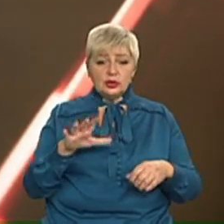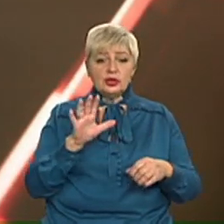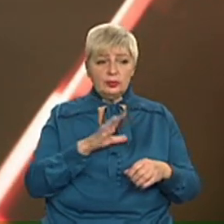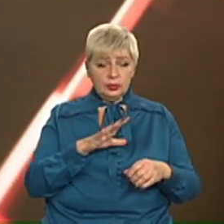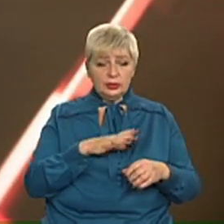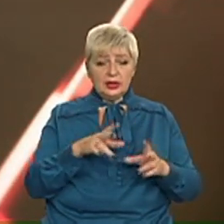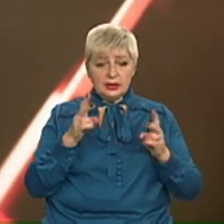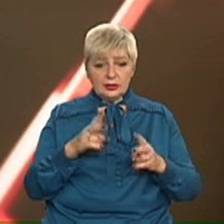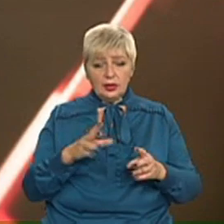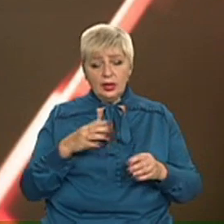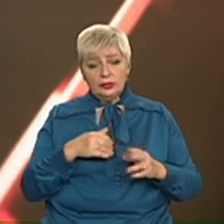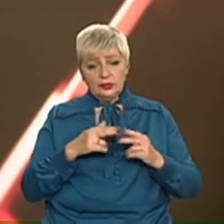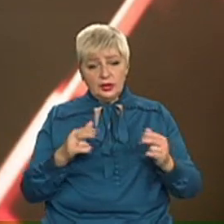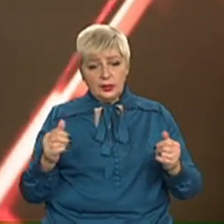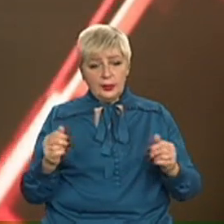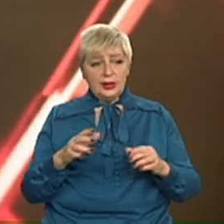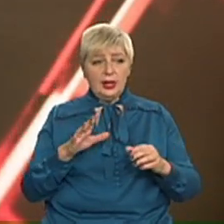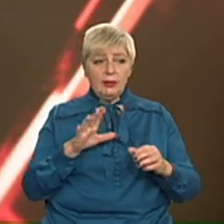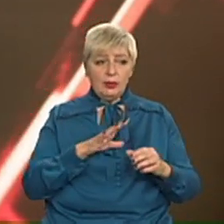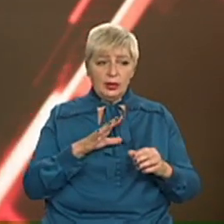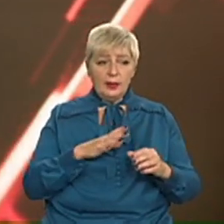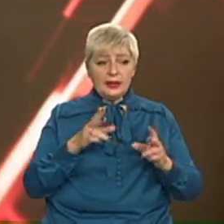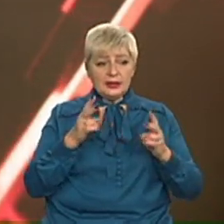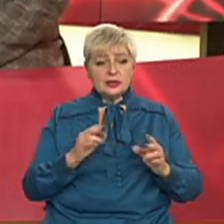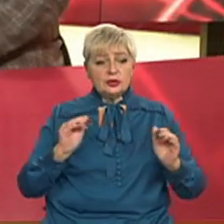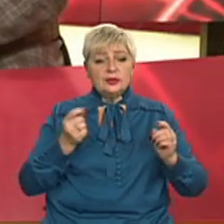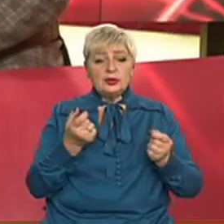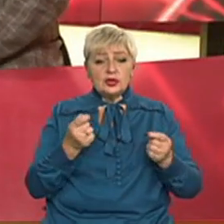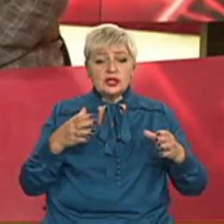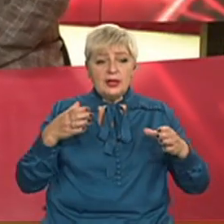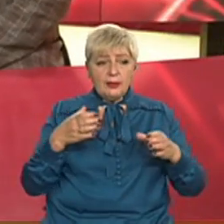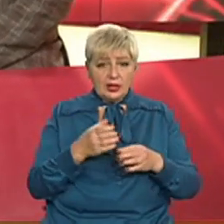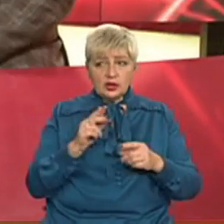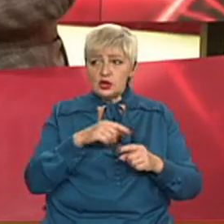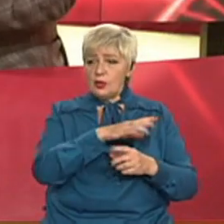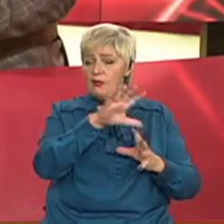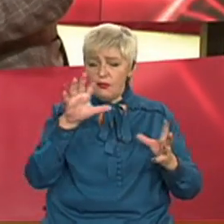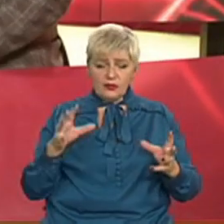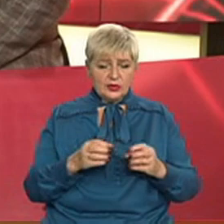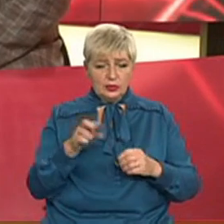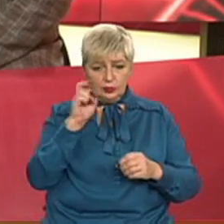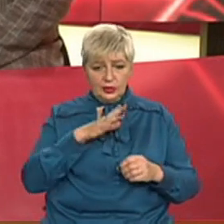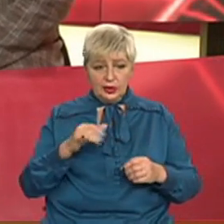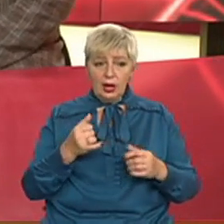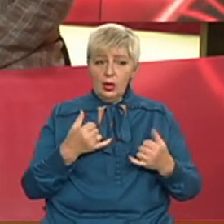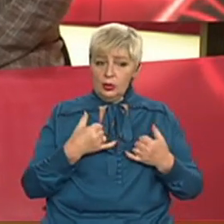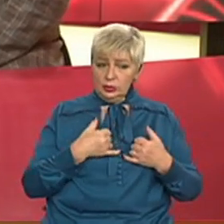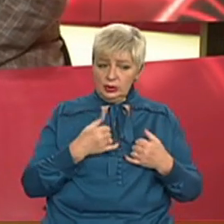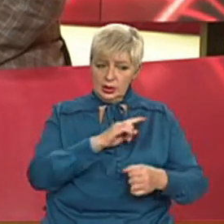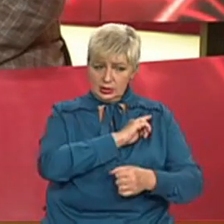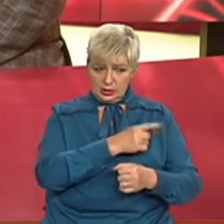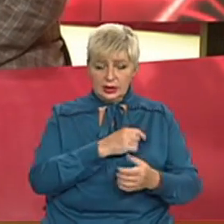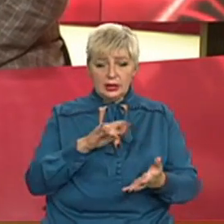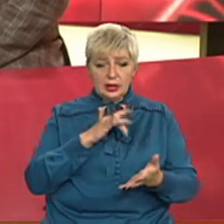Дніпрі була б трошки менше, ніж катастрофа в цілому по країні. Тому що в нас потужне місто, в нас є великий бюджет. Ну, відносно великий бюджет. Десь